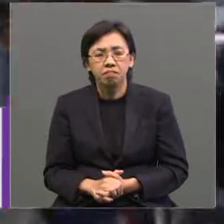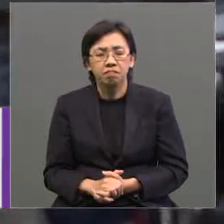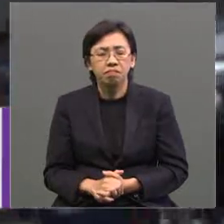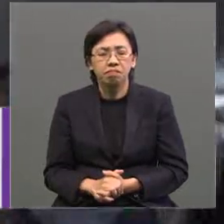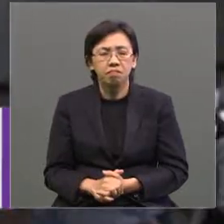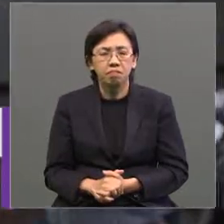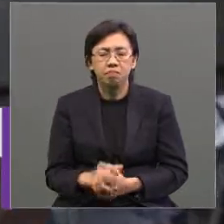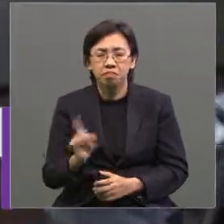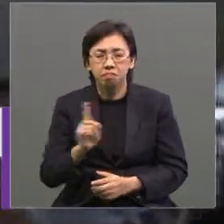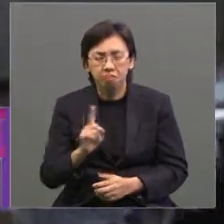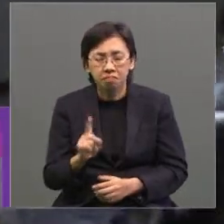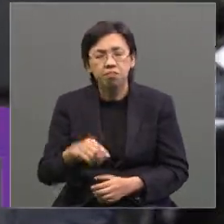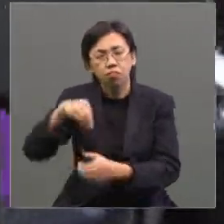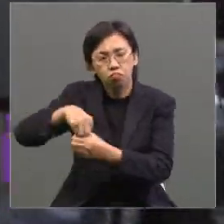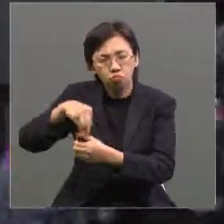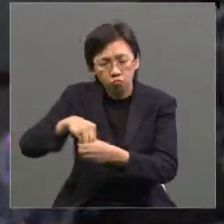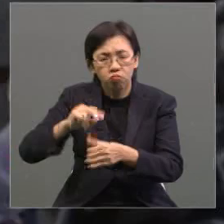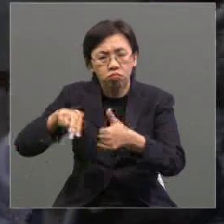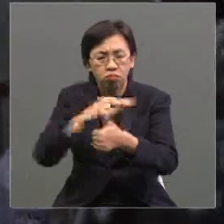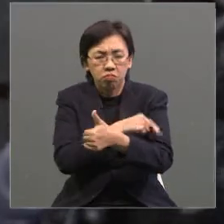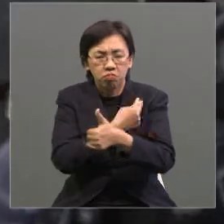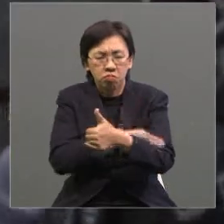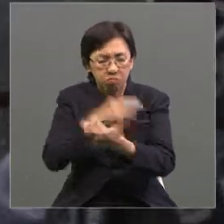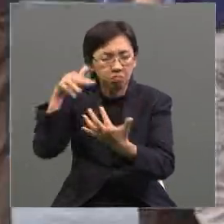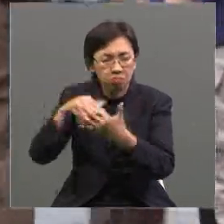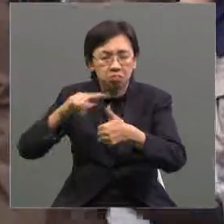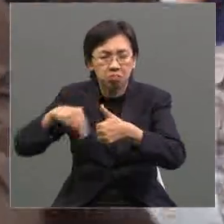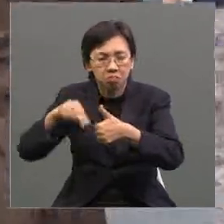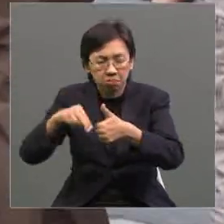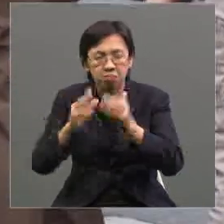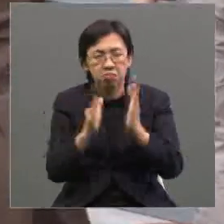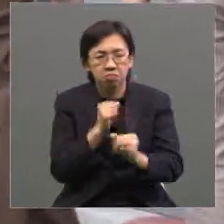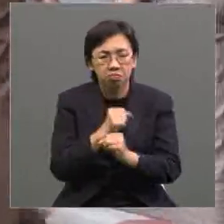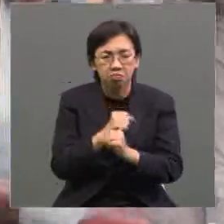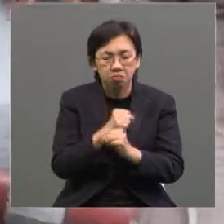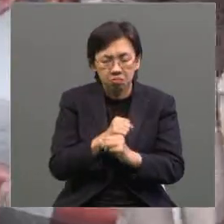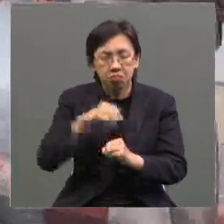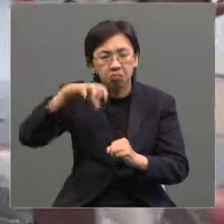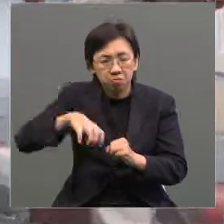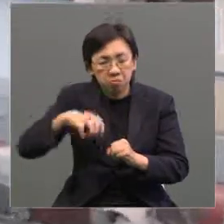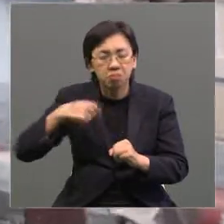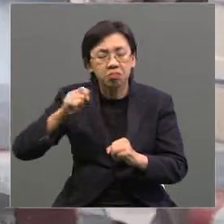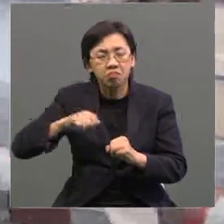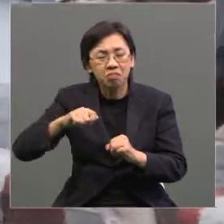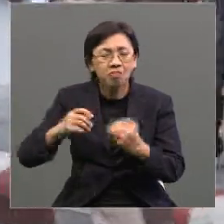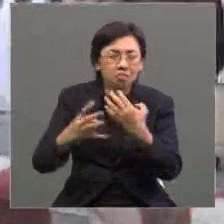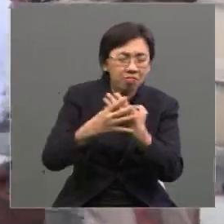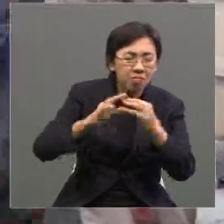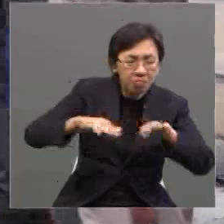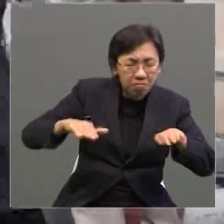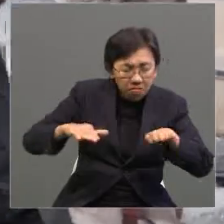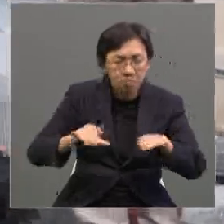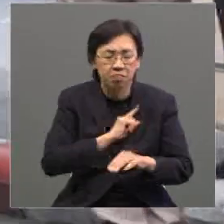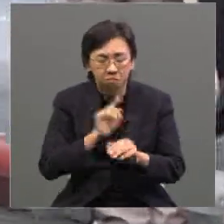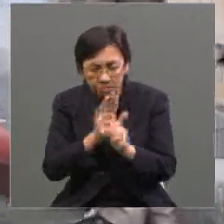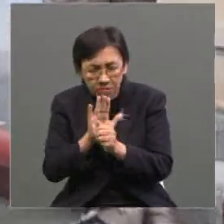ดนี้เนี่ยจะเป็นทั้งที่คุมตัวแล้วก็ที่บำบัดรักษาอาการทางจิตด้วยแล้วก็จะมีเจ้าหน้าที่จากกรมพินิจเนี่ยครับตามไปควบคุมดูแลด้วยแต่ว่า